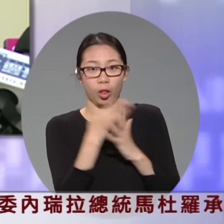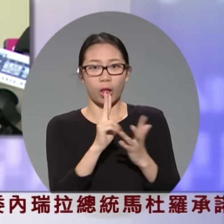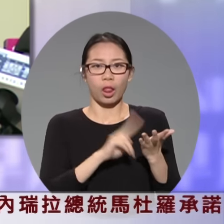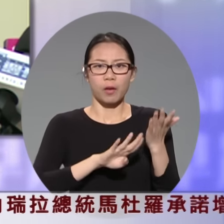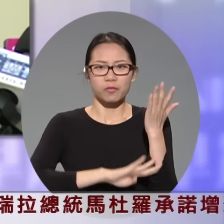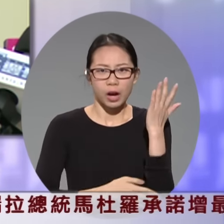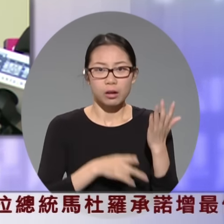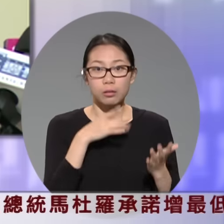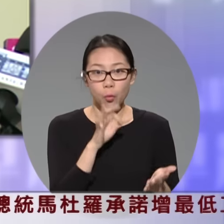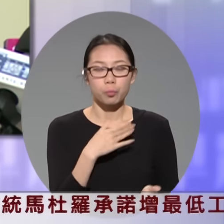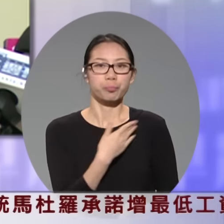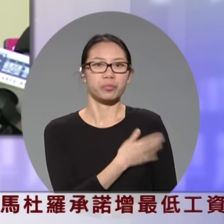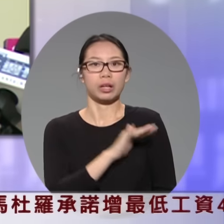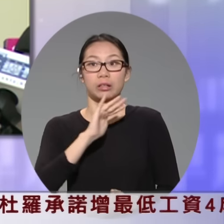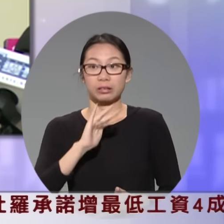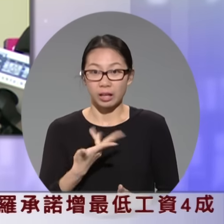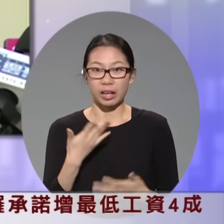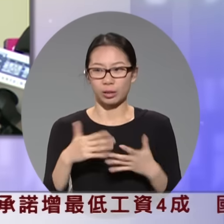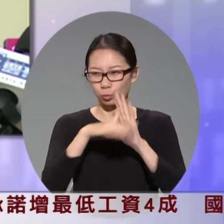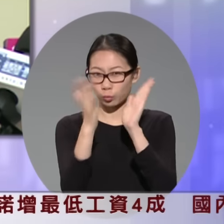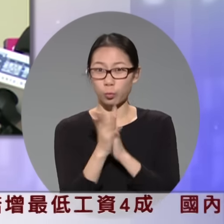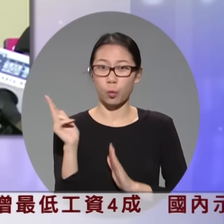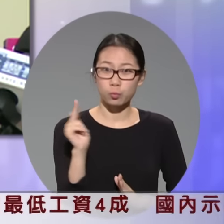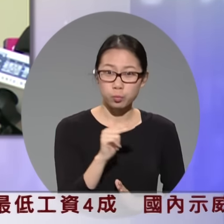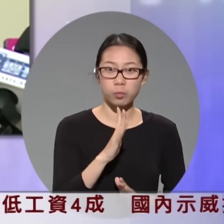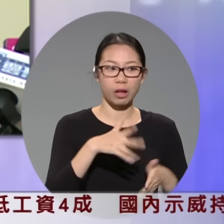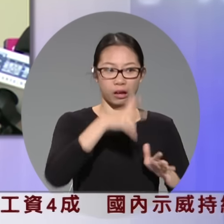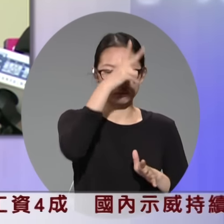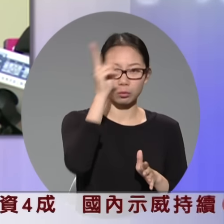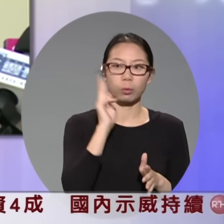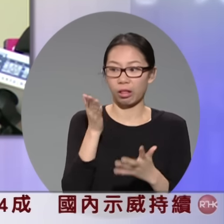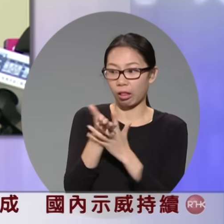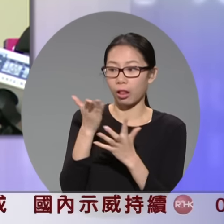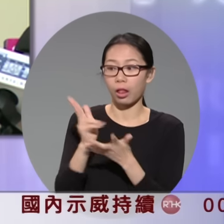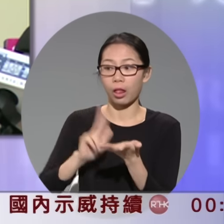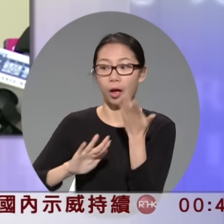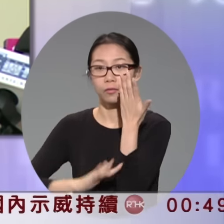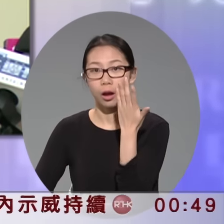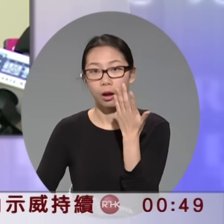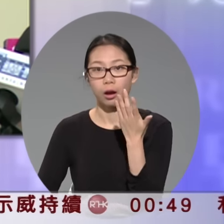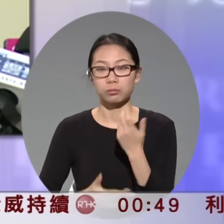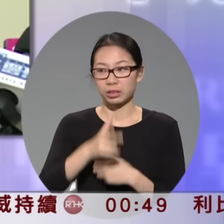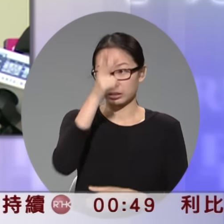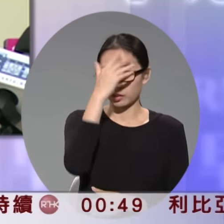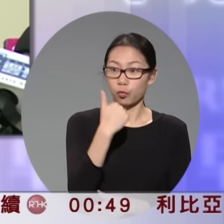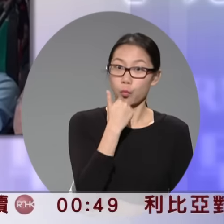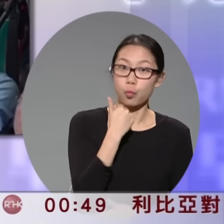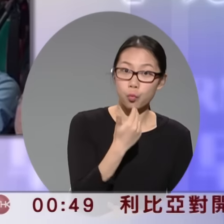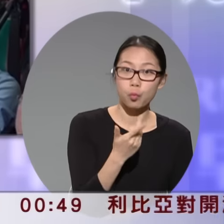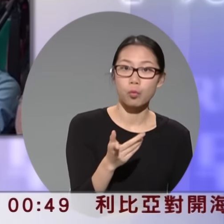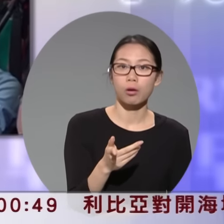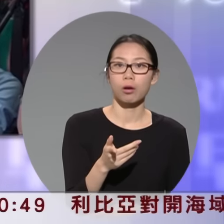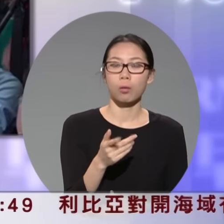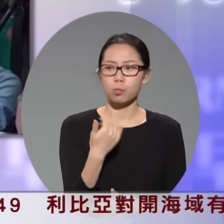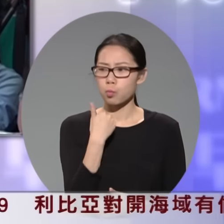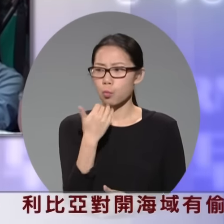看到行政是干預立法，你去告他是政府行政方面的首長，告